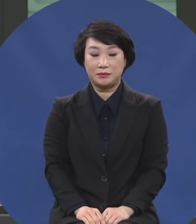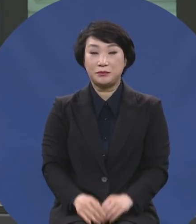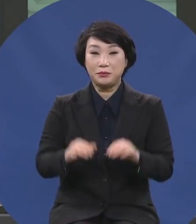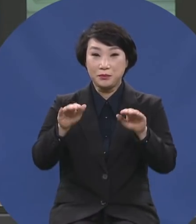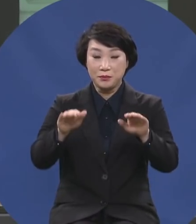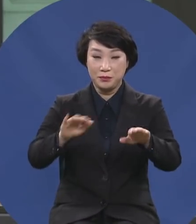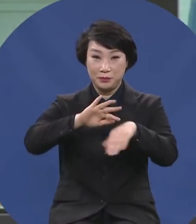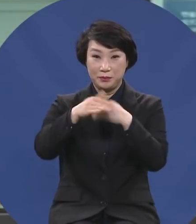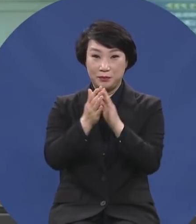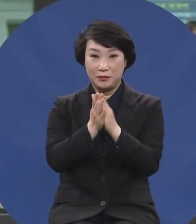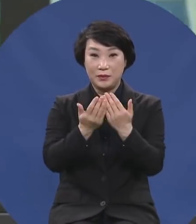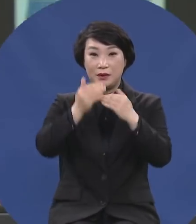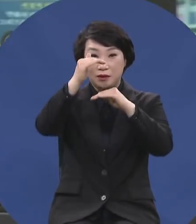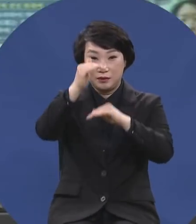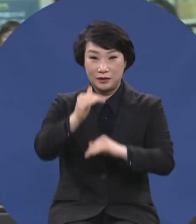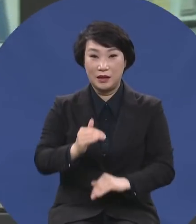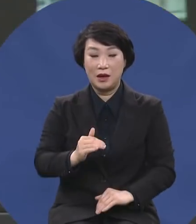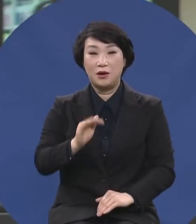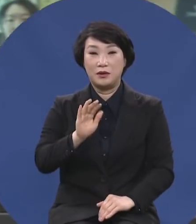본문은